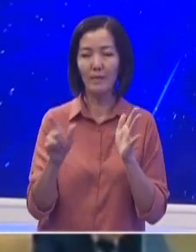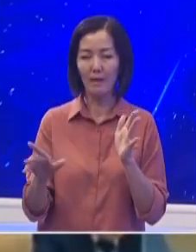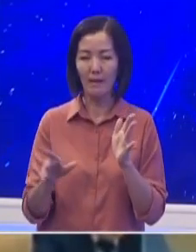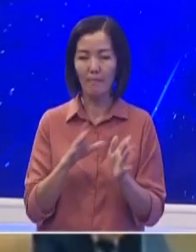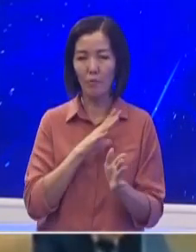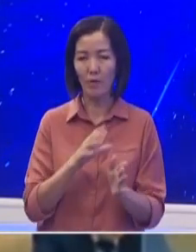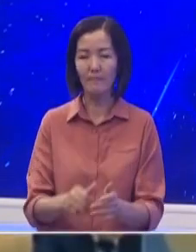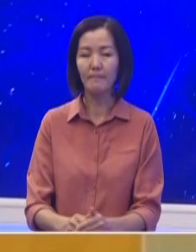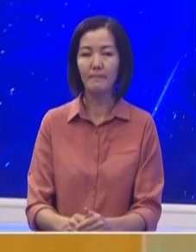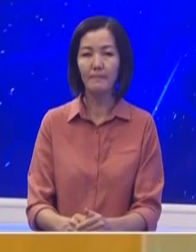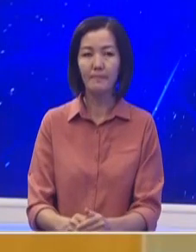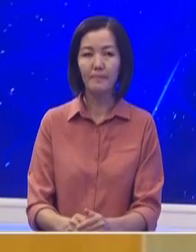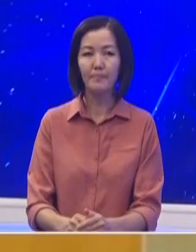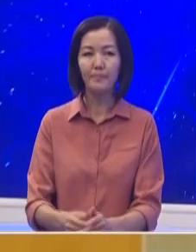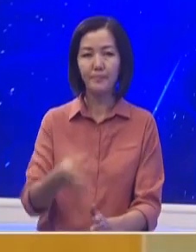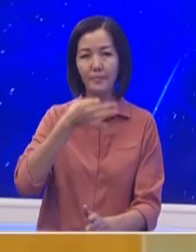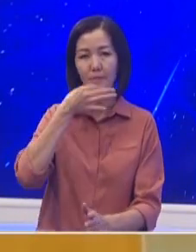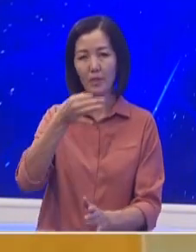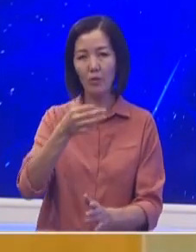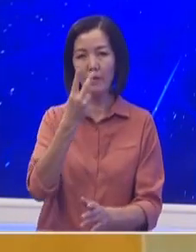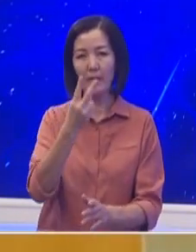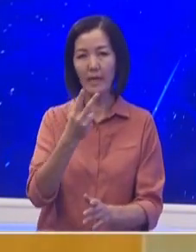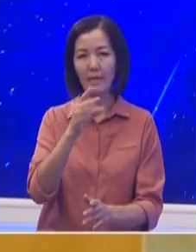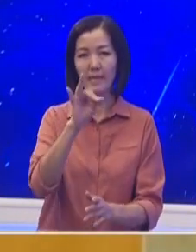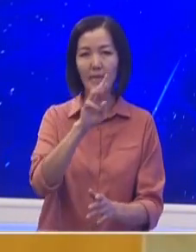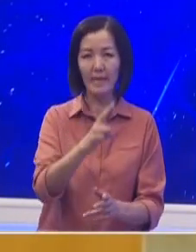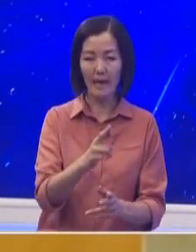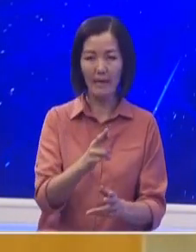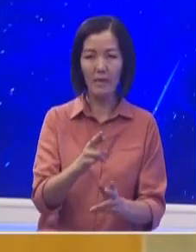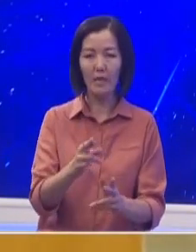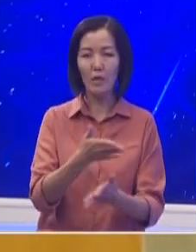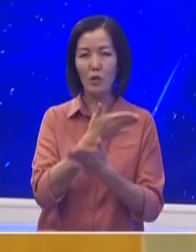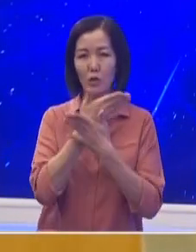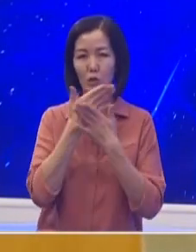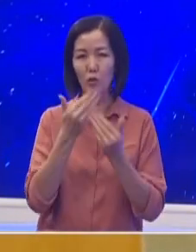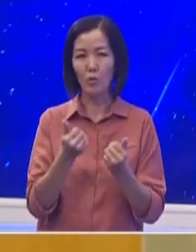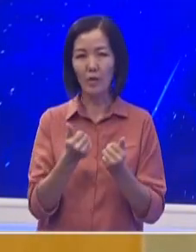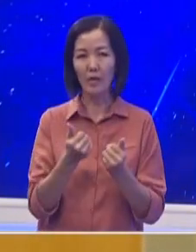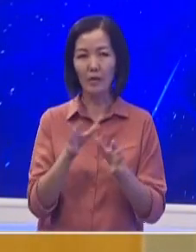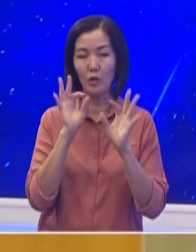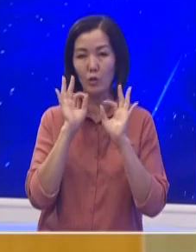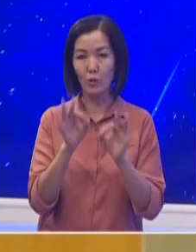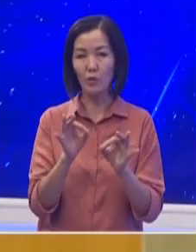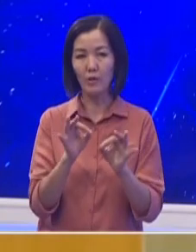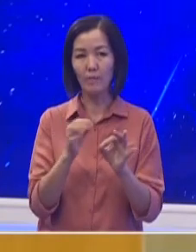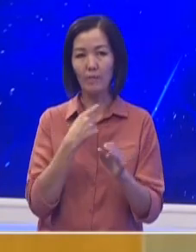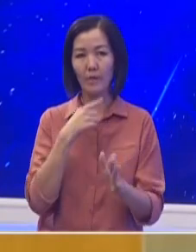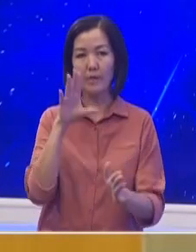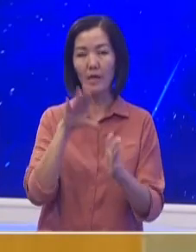1 490 475 адам. Жауаптардың екі нұсқасы да таңдалған, яғни жарамды деп танылған,